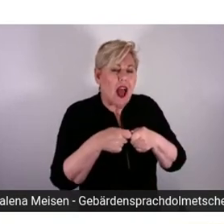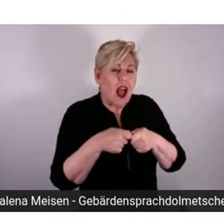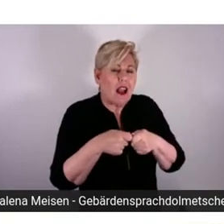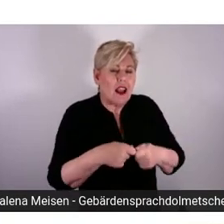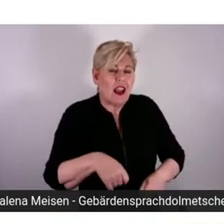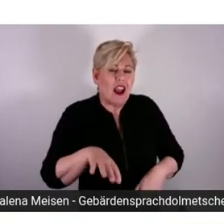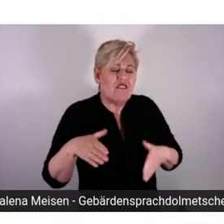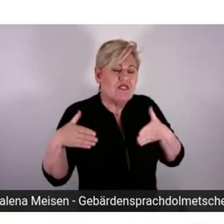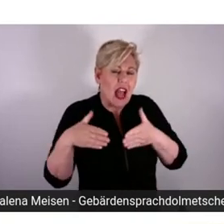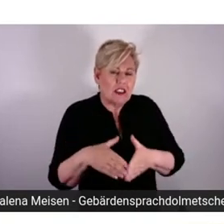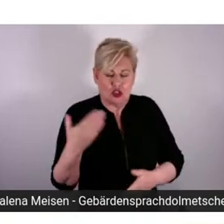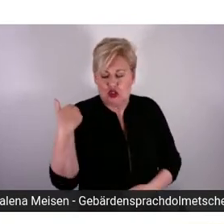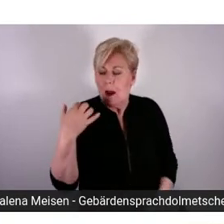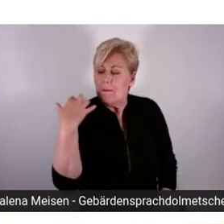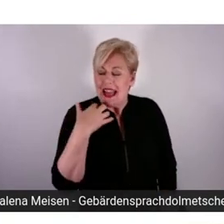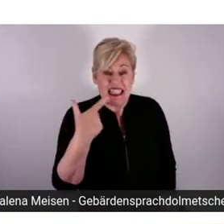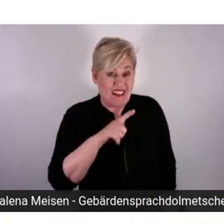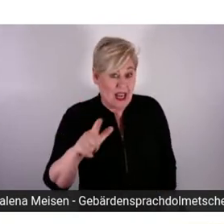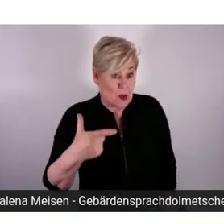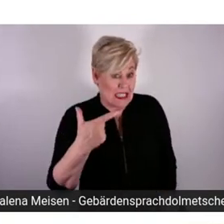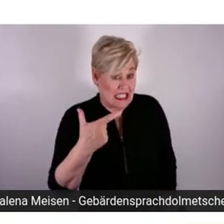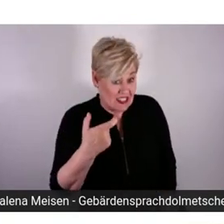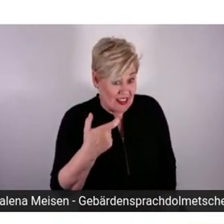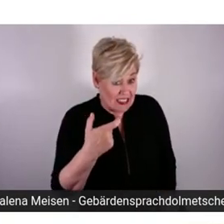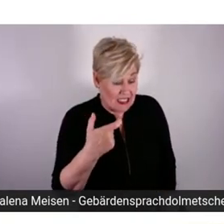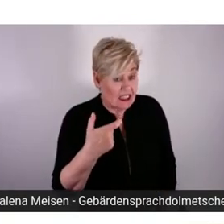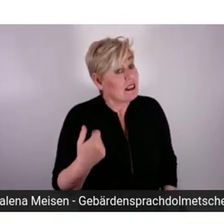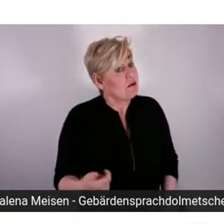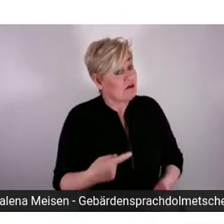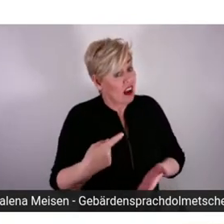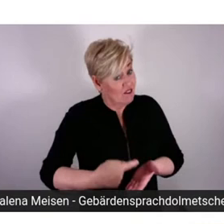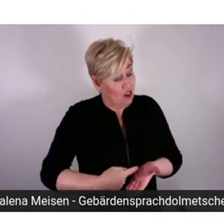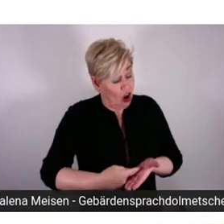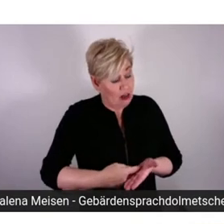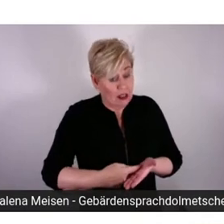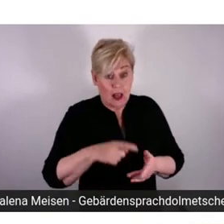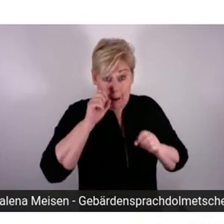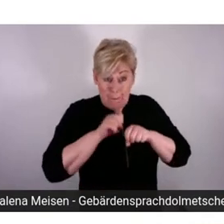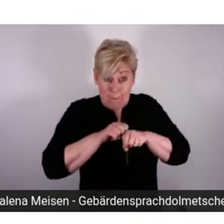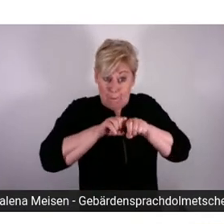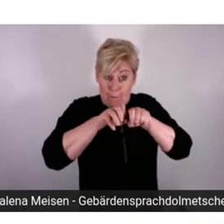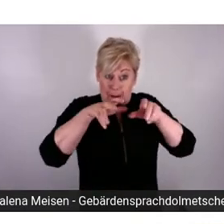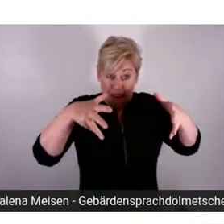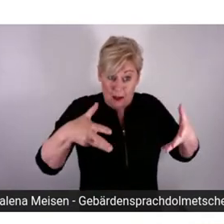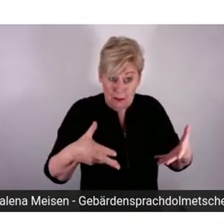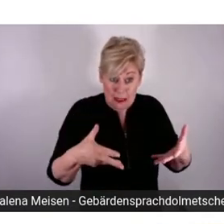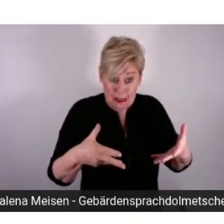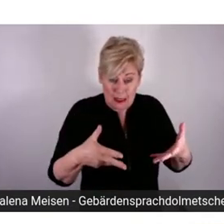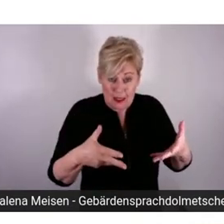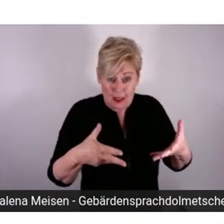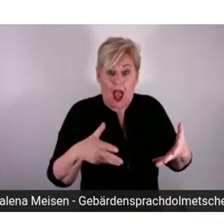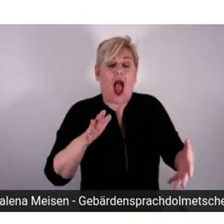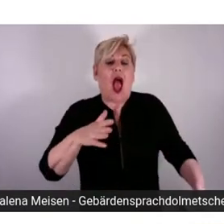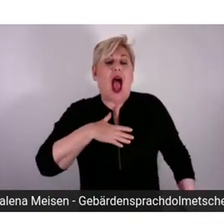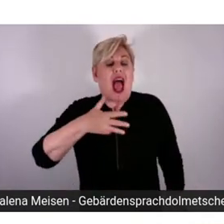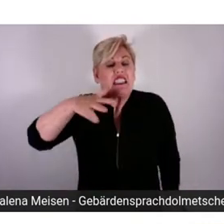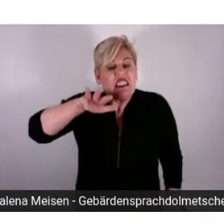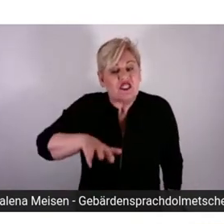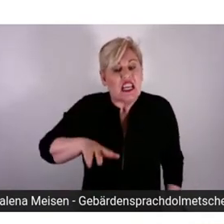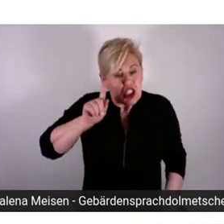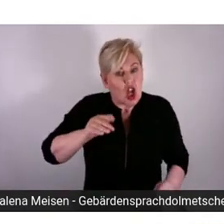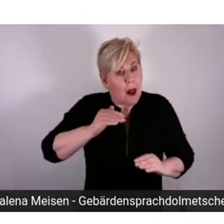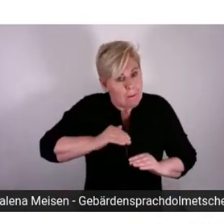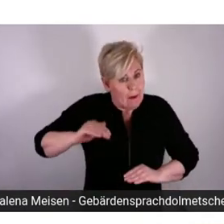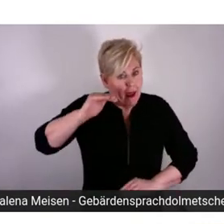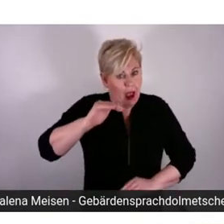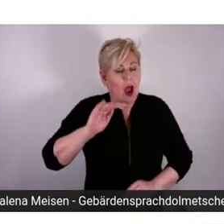März 2020 gefordert, in der Pandemie die Regelsätze in Hartz IV zu erhöhen. Und zwar